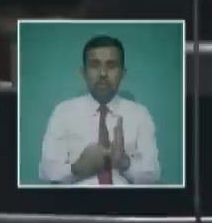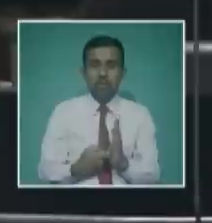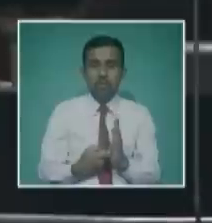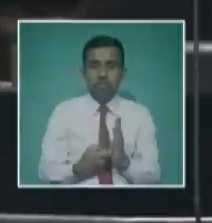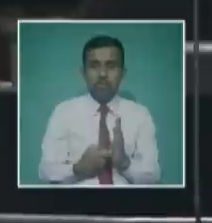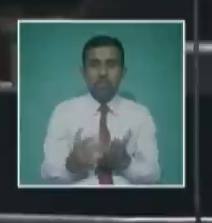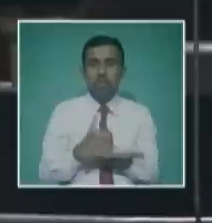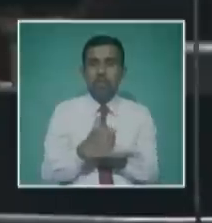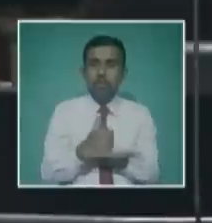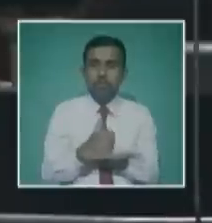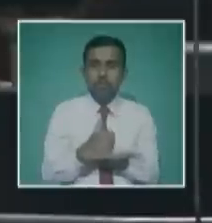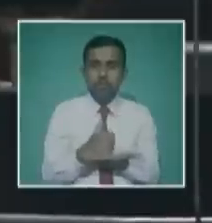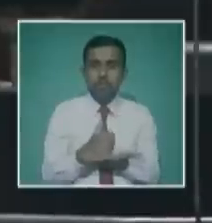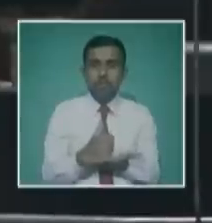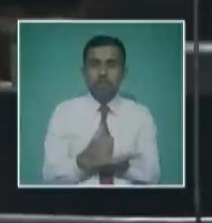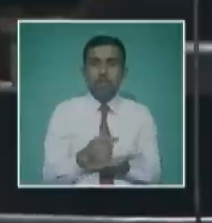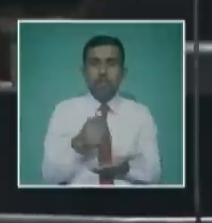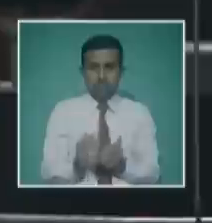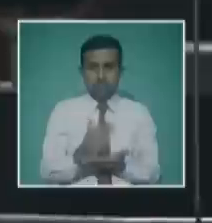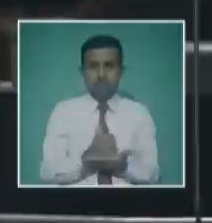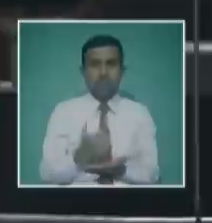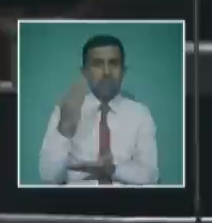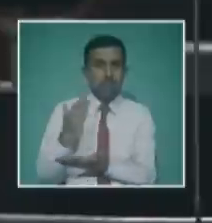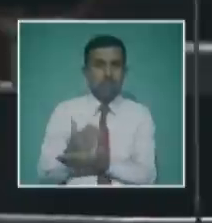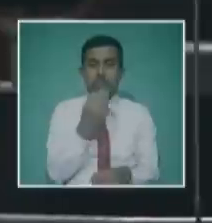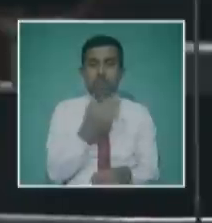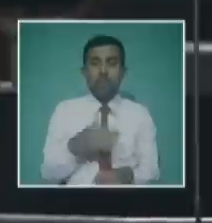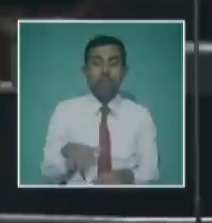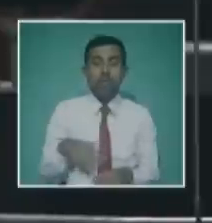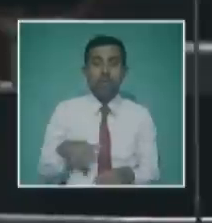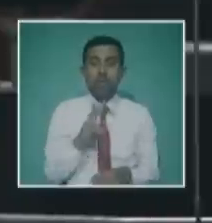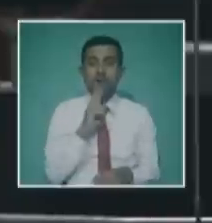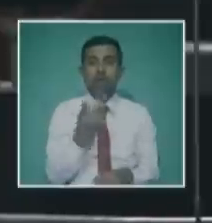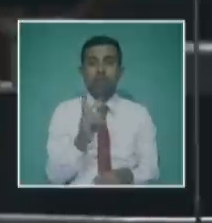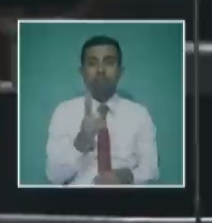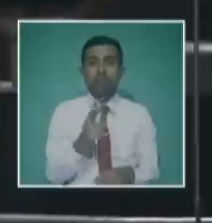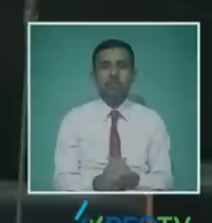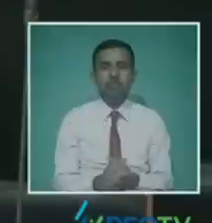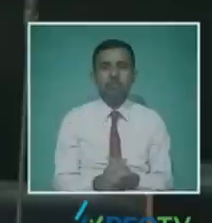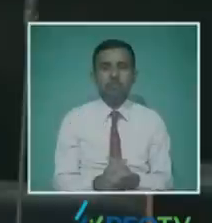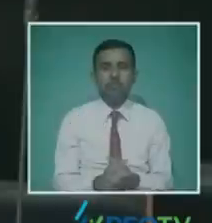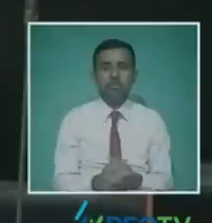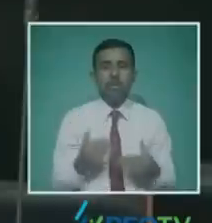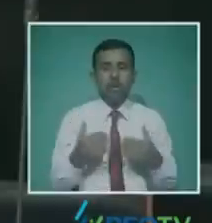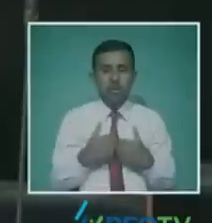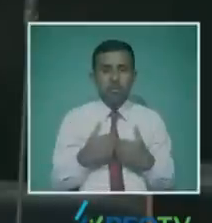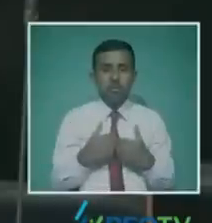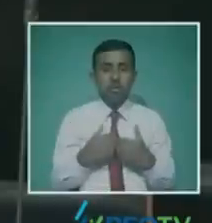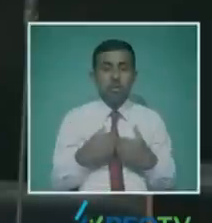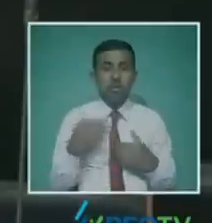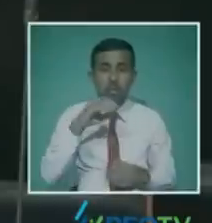ඒක සම්පූර්ණයෙන්ම ඒගොල්ලෝ වලලලා දැම්මා දැන් ගොඩ ගන්න හදන්නේ කබරුකව තලගොයා කරගන්න න්‍යායය තියෙන්නේ අපේ අද